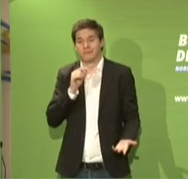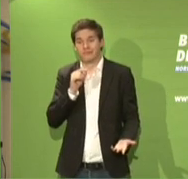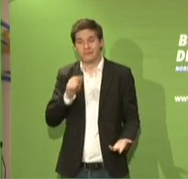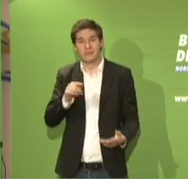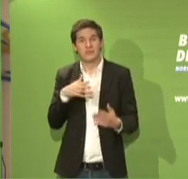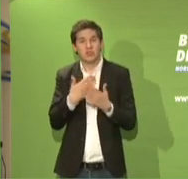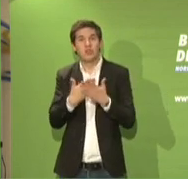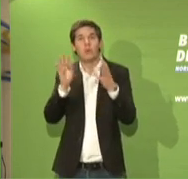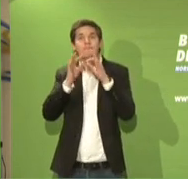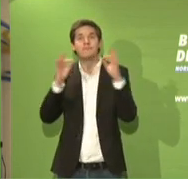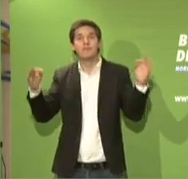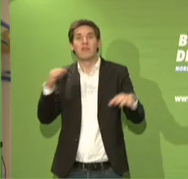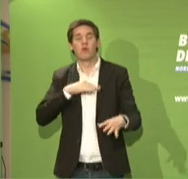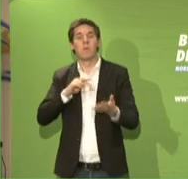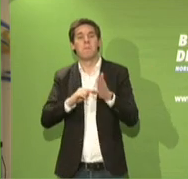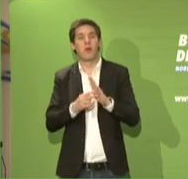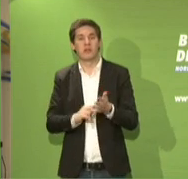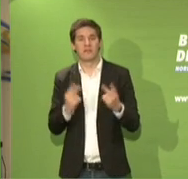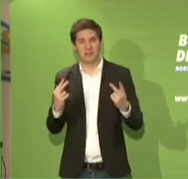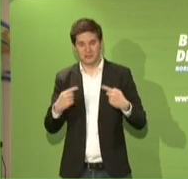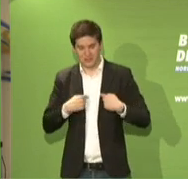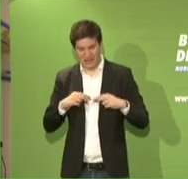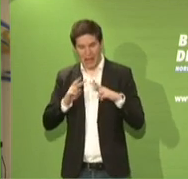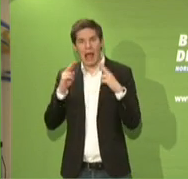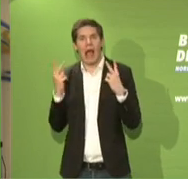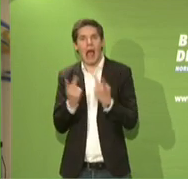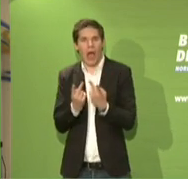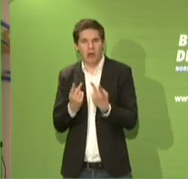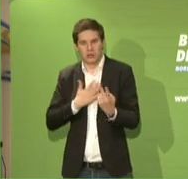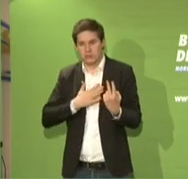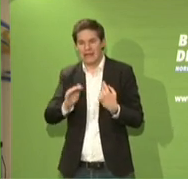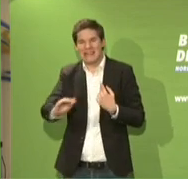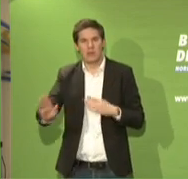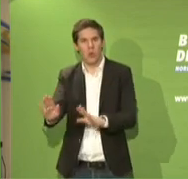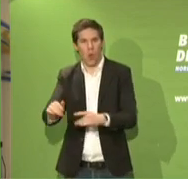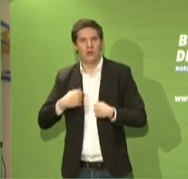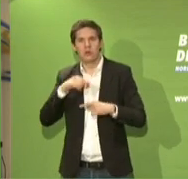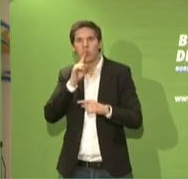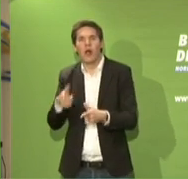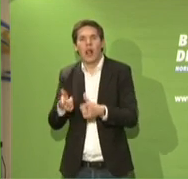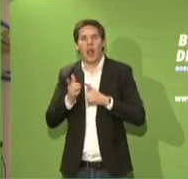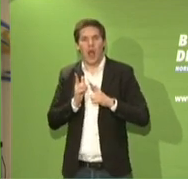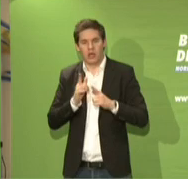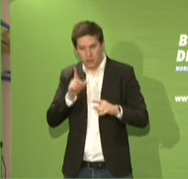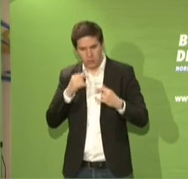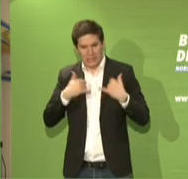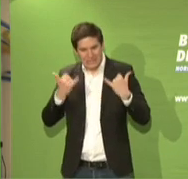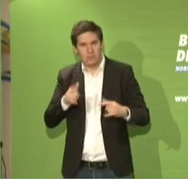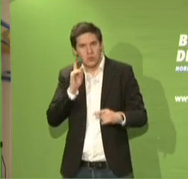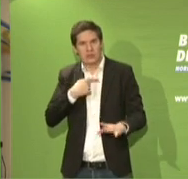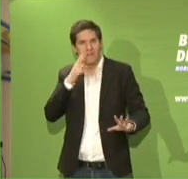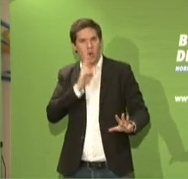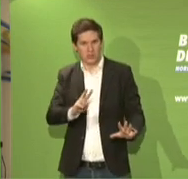prägt, nämlich der, wir haben die Erde von unseren Kindern nur geborgt, eben auch heute noch notwendig zeichnet.